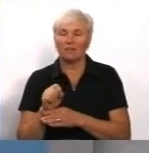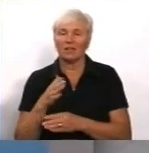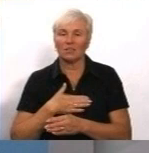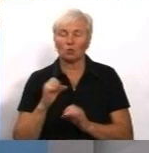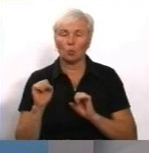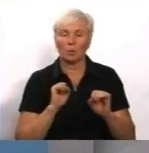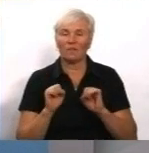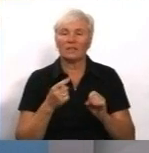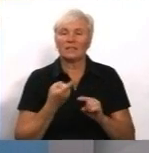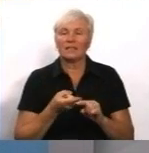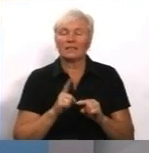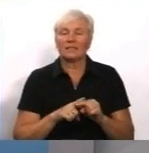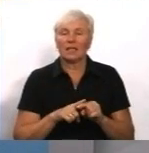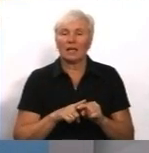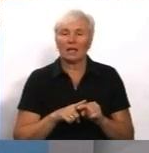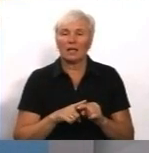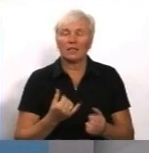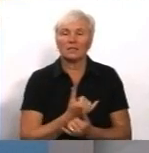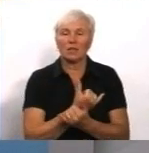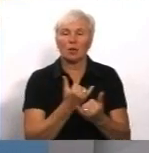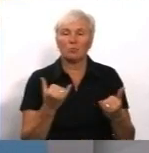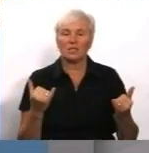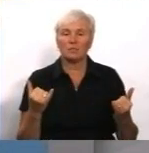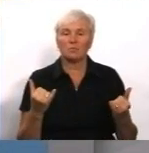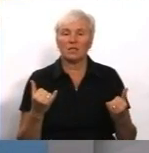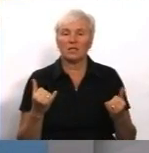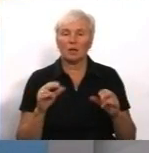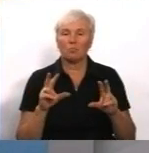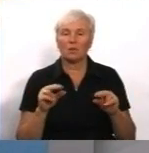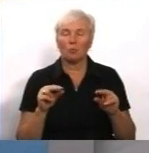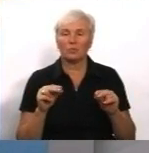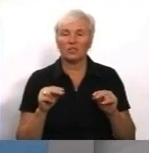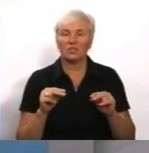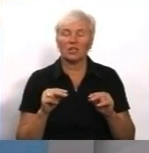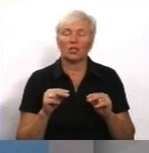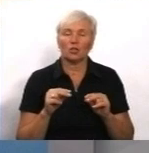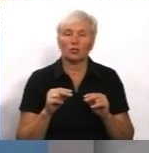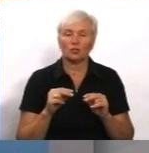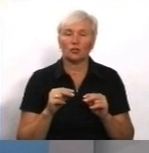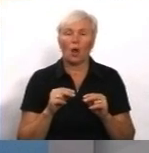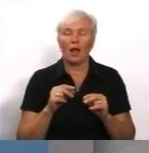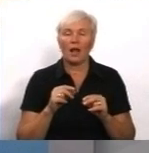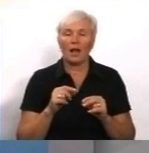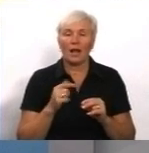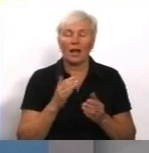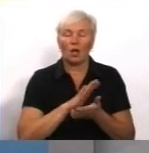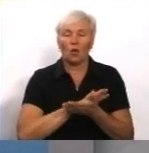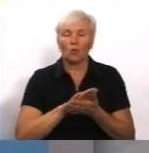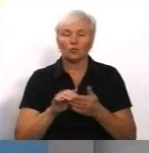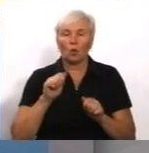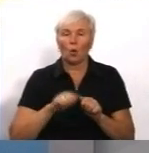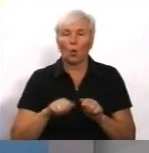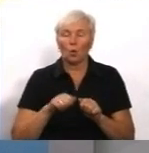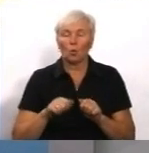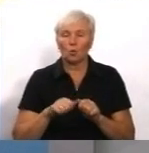це забезпечення благополуччя як епізоотичного, так і епідемічного, тобто контроль чи